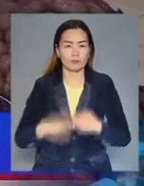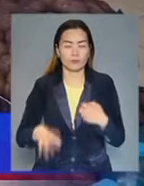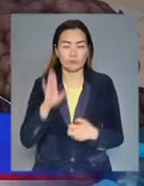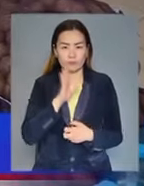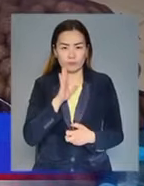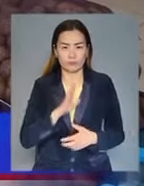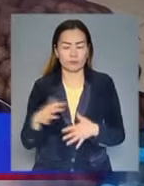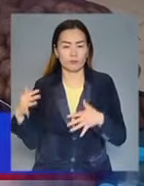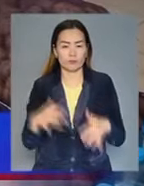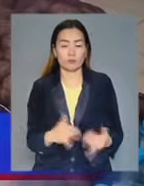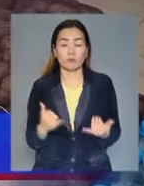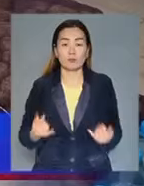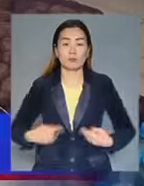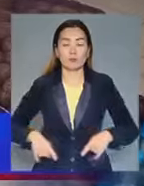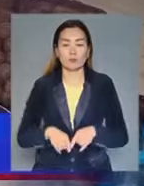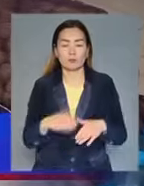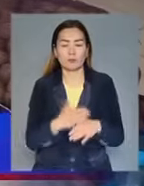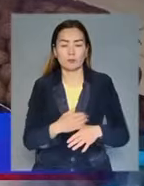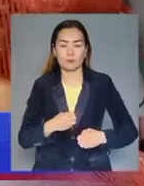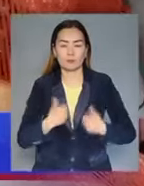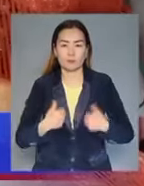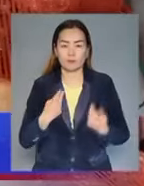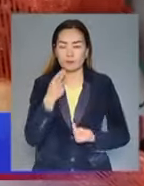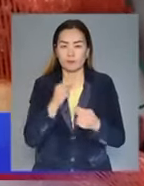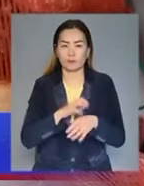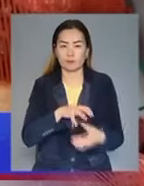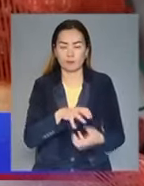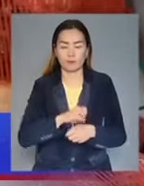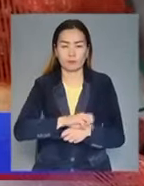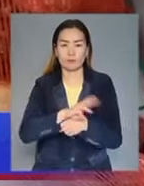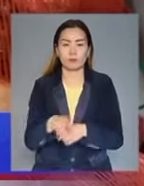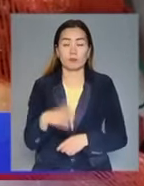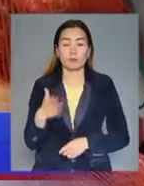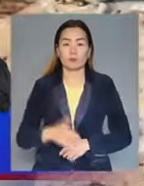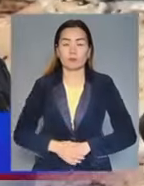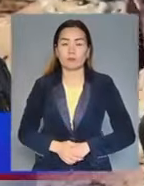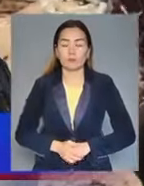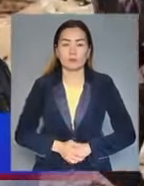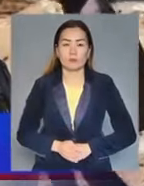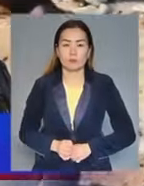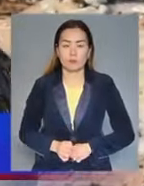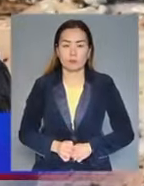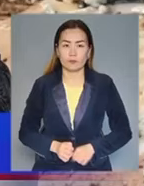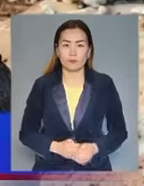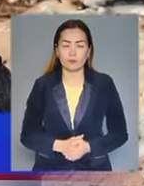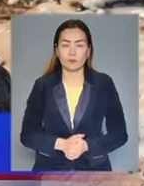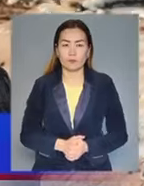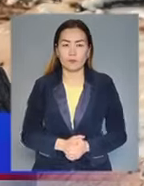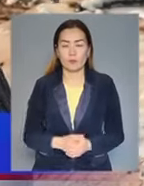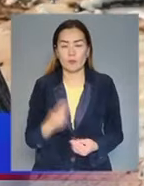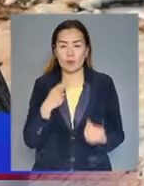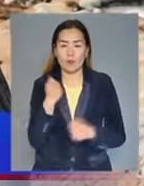суға кеткен. Облыс орталығынан еріктілер материалдық көмектен бөлек азық-түлікпен де қамтамасыз етіп отыр. Жаңа келіндер тамаға